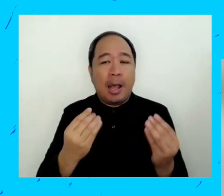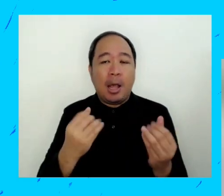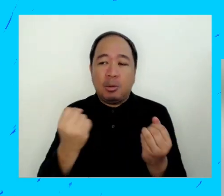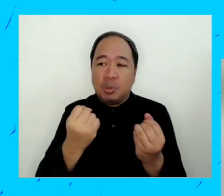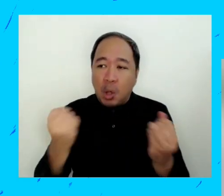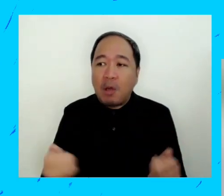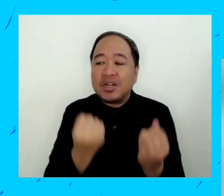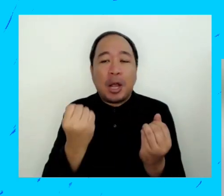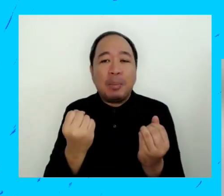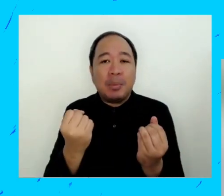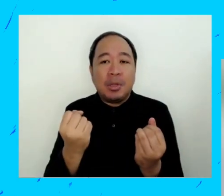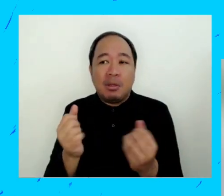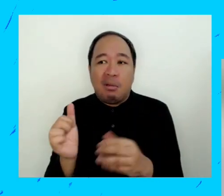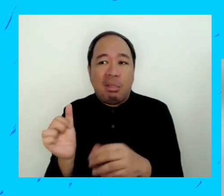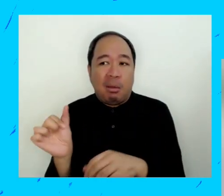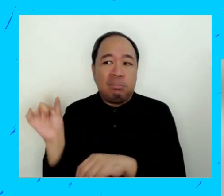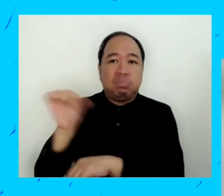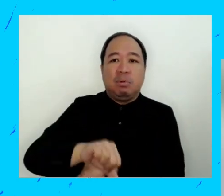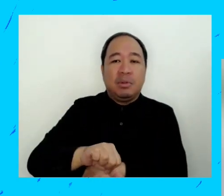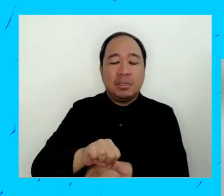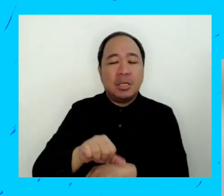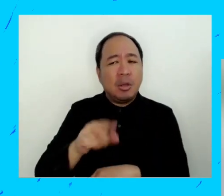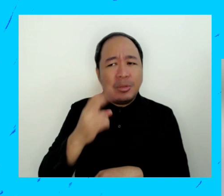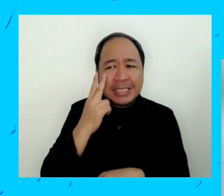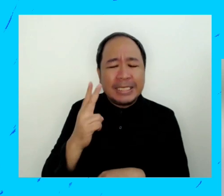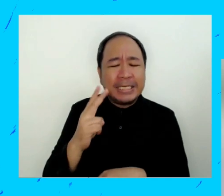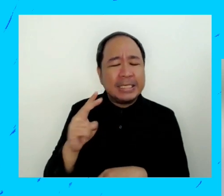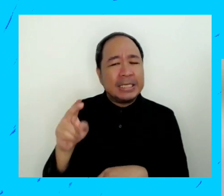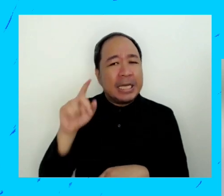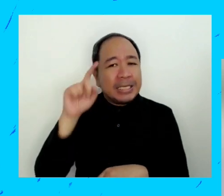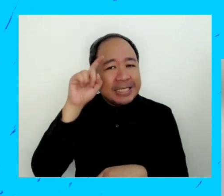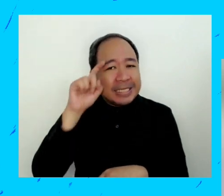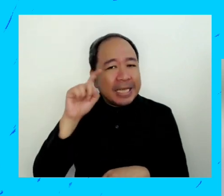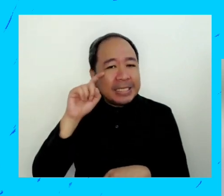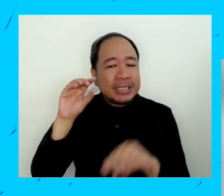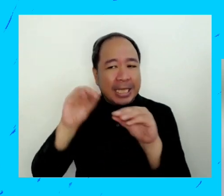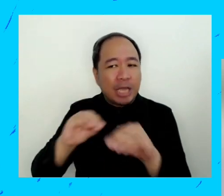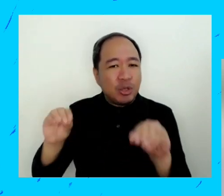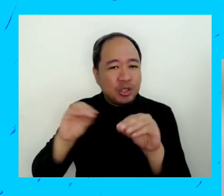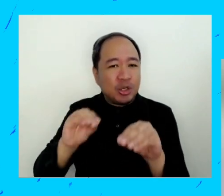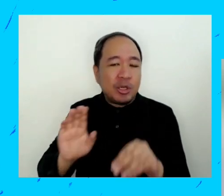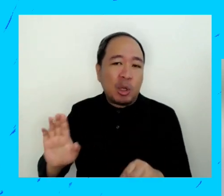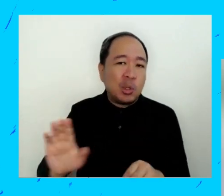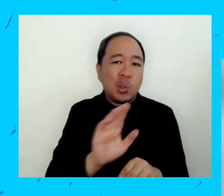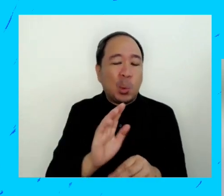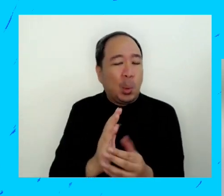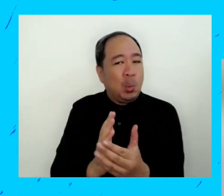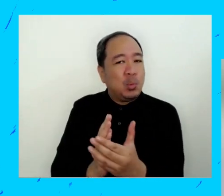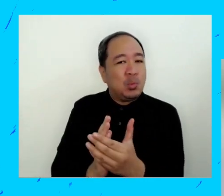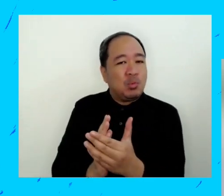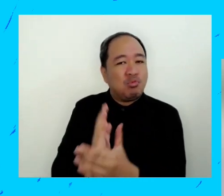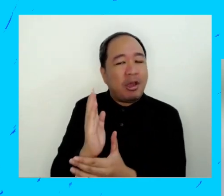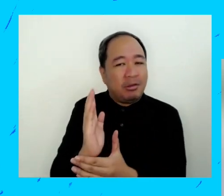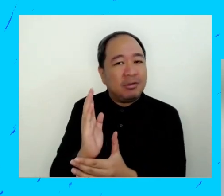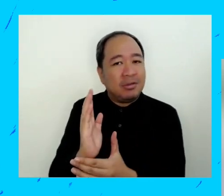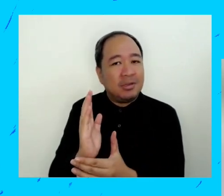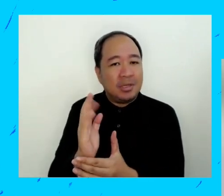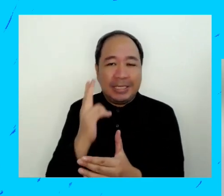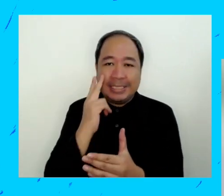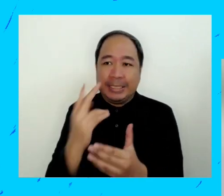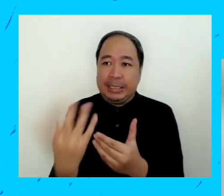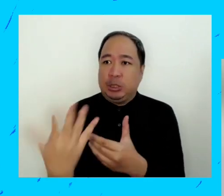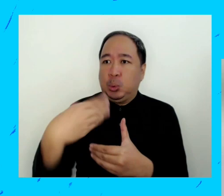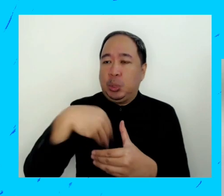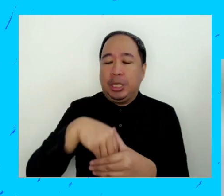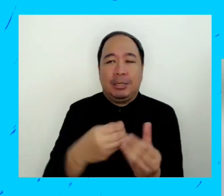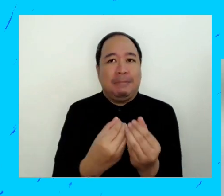Qu'est-ce qu'on a en place pour faire face à ça? C'est de comprendre l'éducation sexuelle